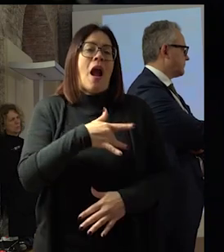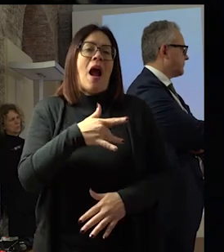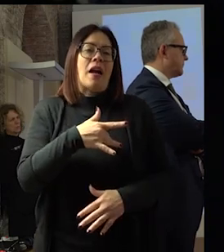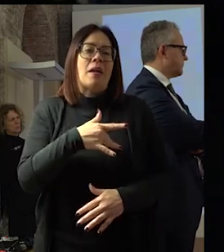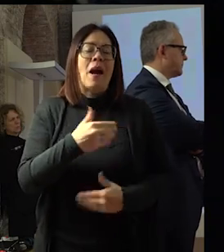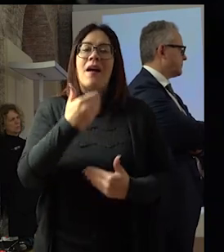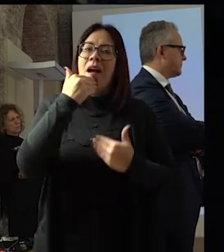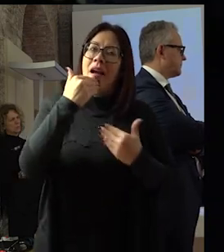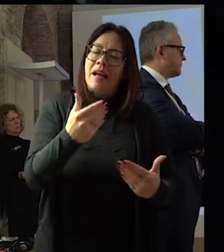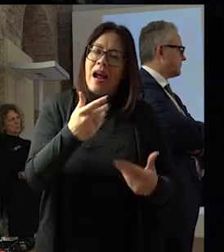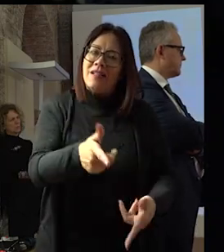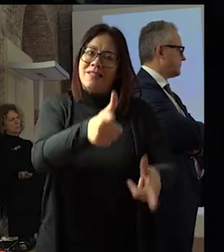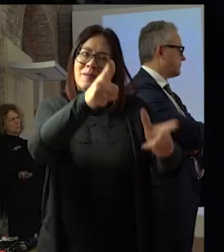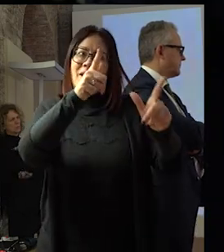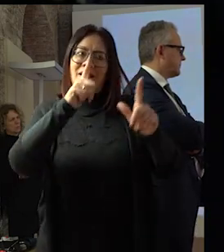grazie per donarci